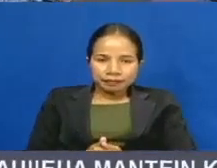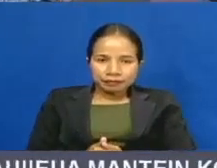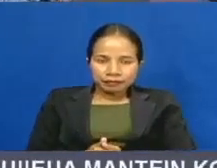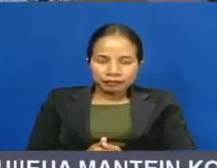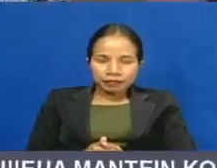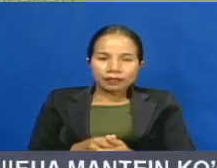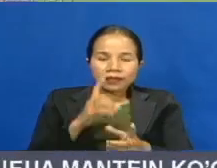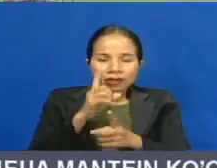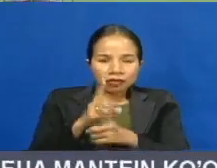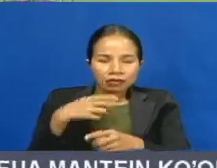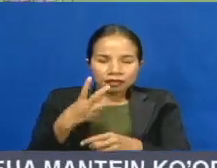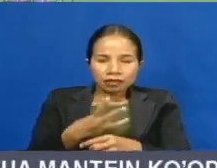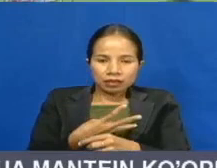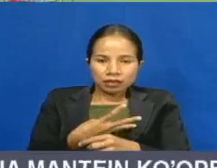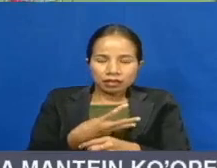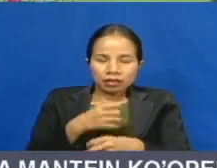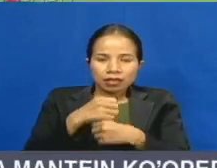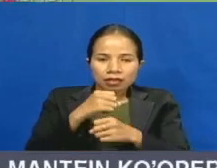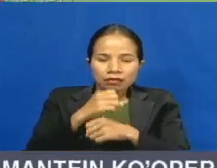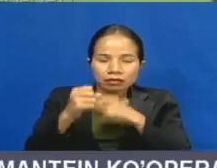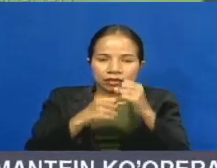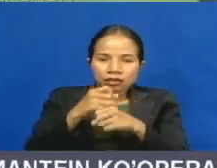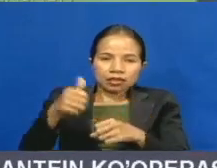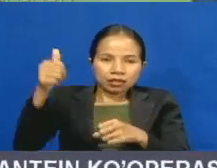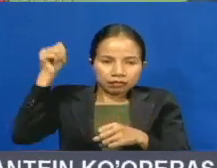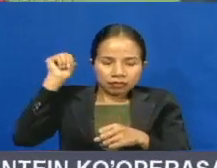turlo cita halo ya be tinan gira bakoto